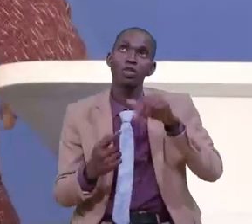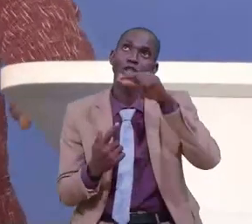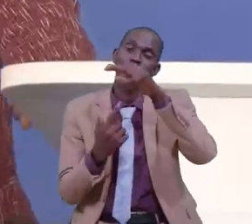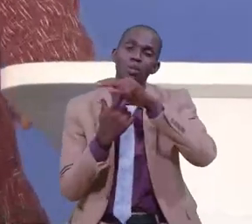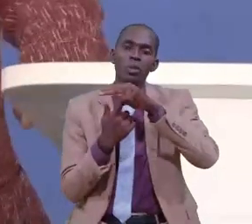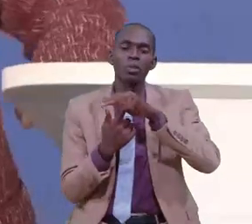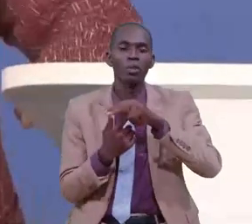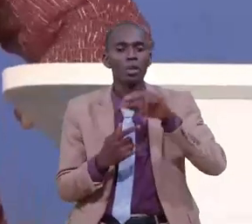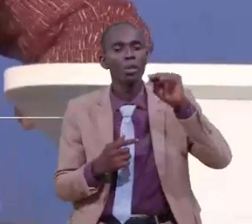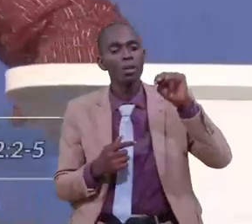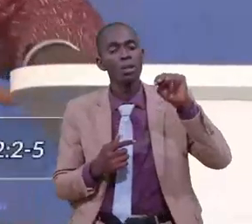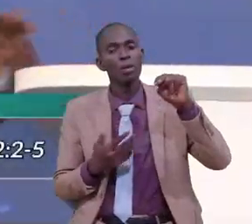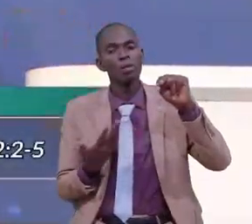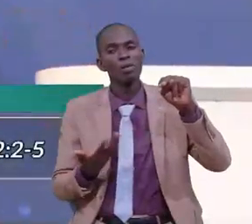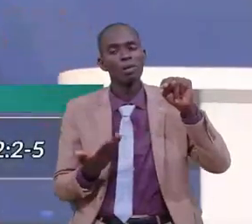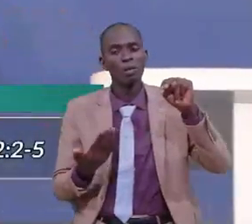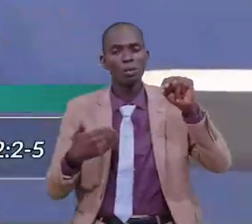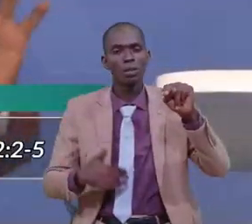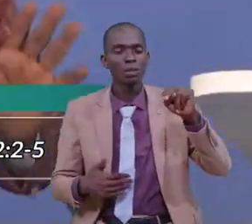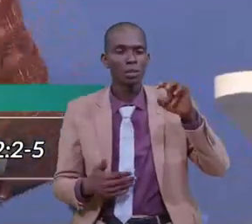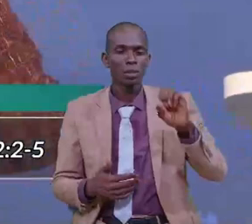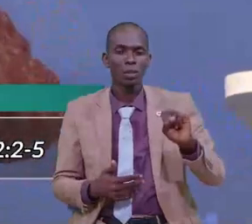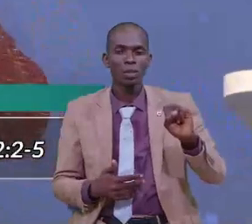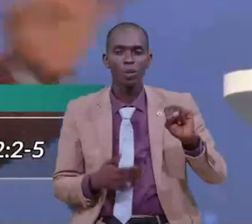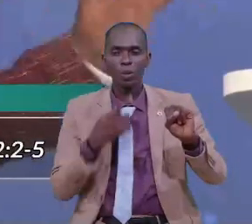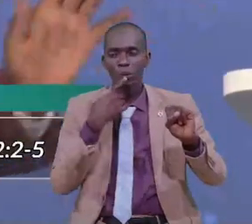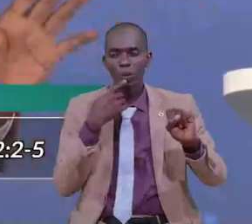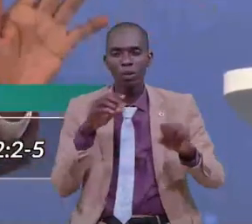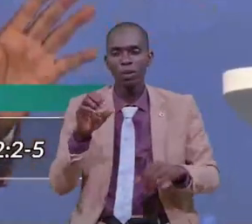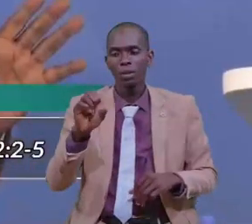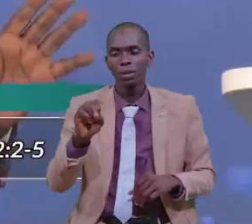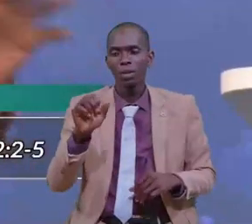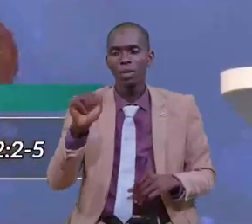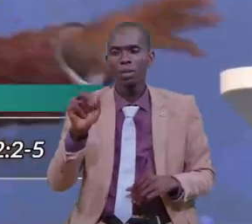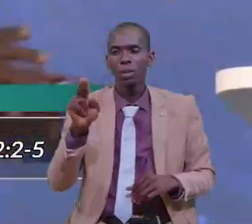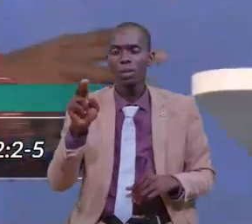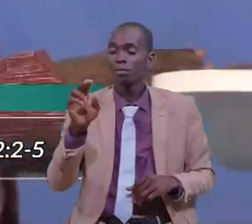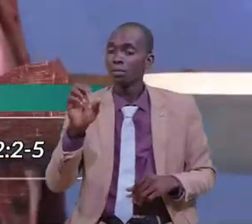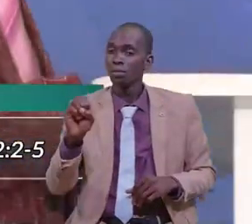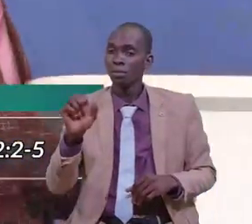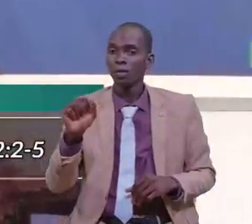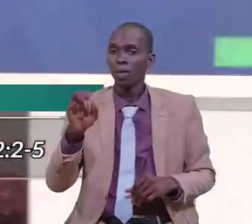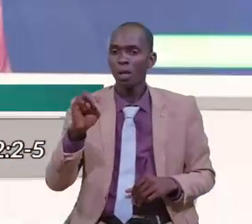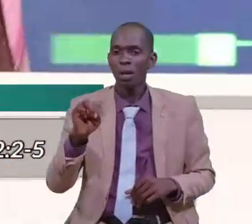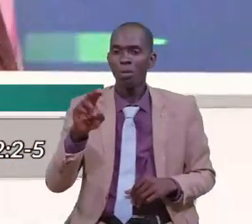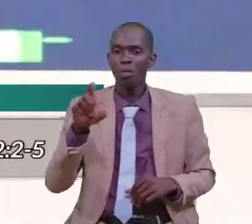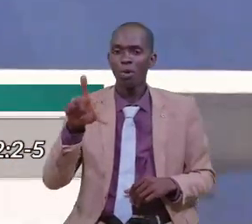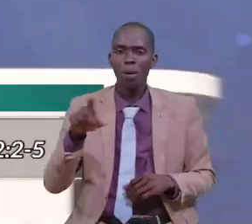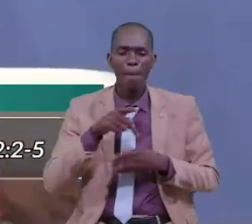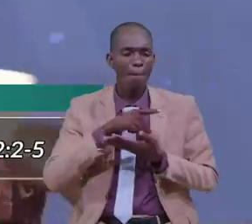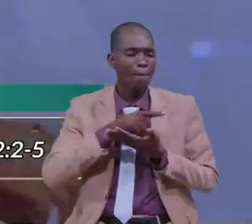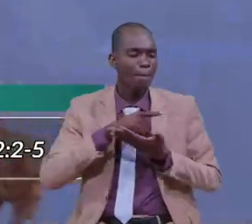un champion imparable. Est-ce c'est la pureté de caractère de